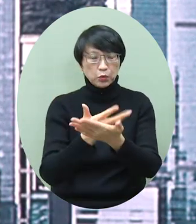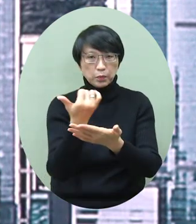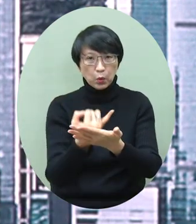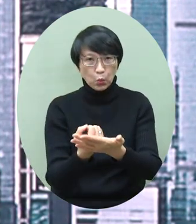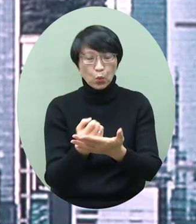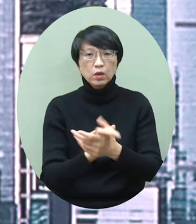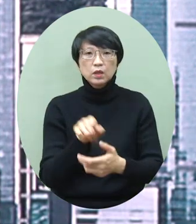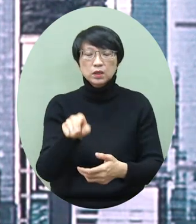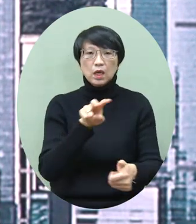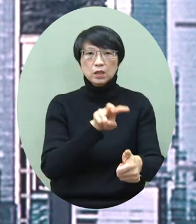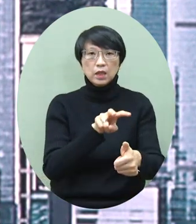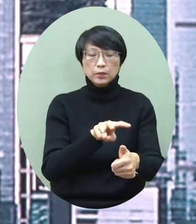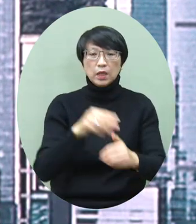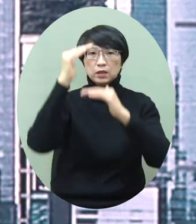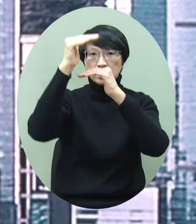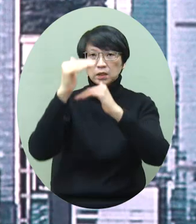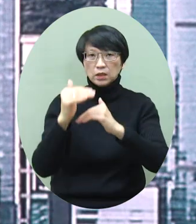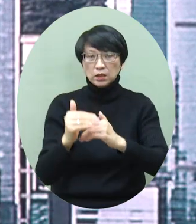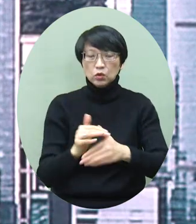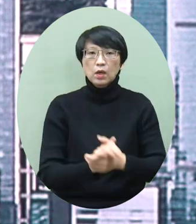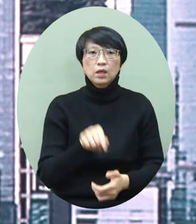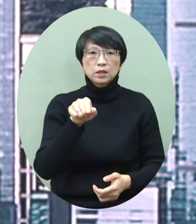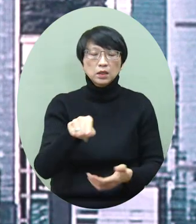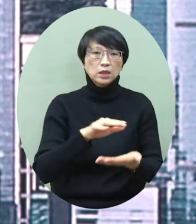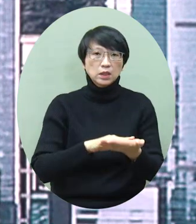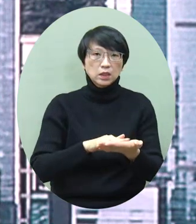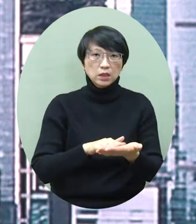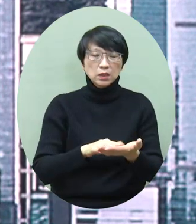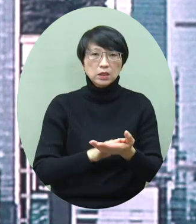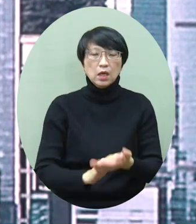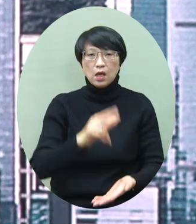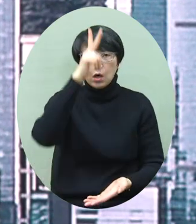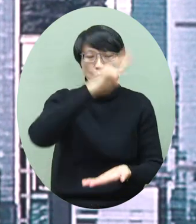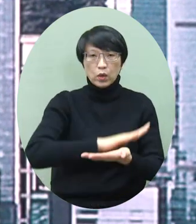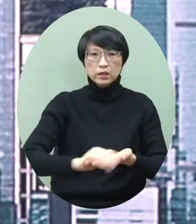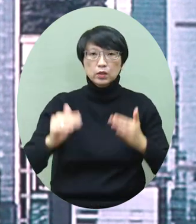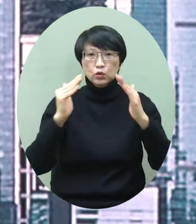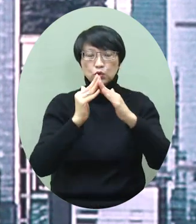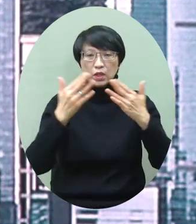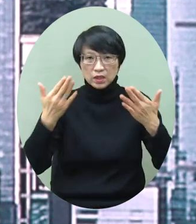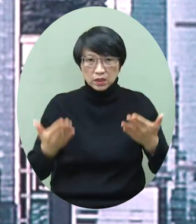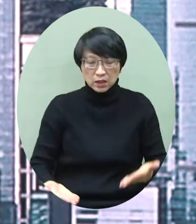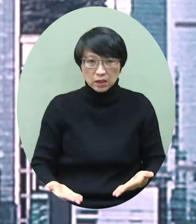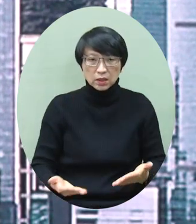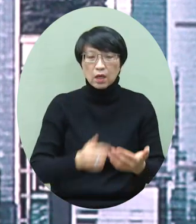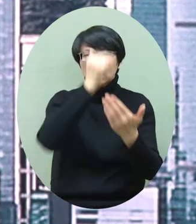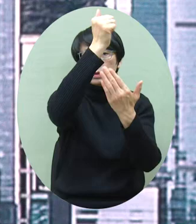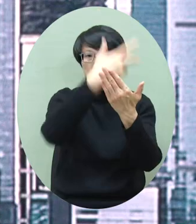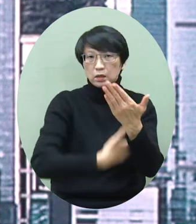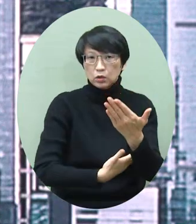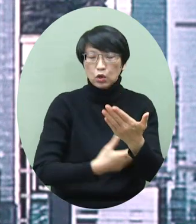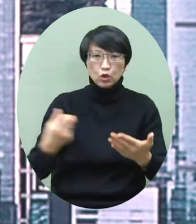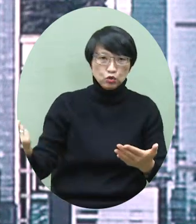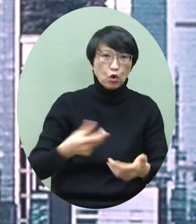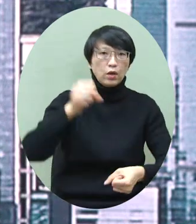嘅監察嘅機制咧，本身咧就亦都會喺衛生署現有嘅基礎之上咧，再將佢去